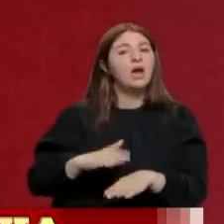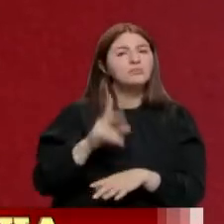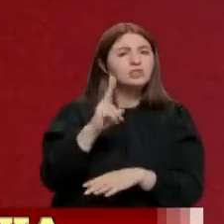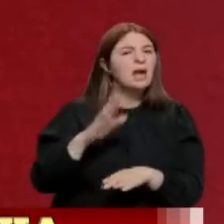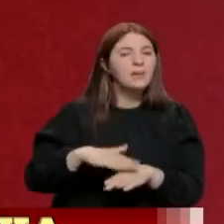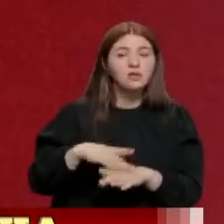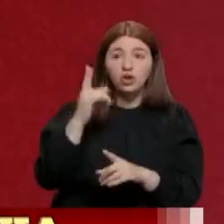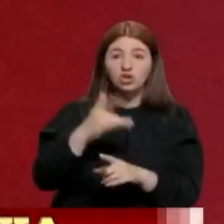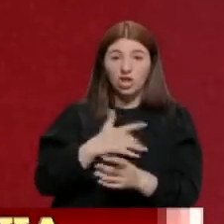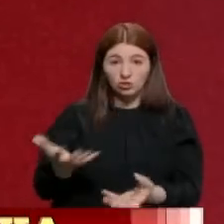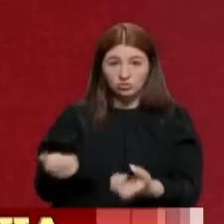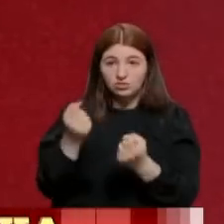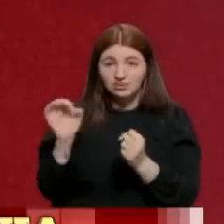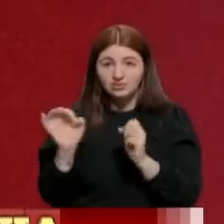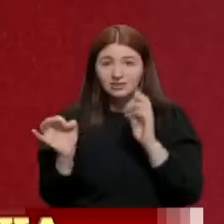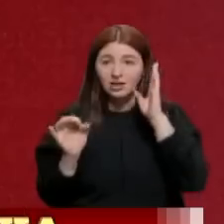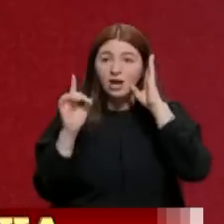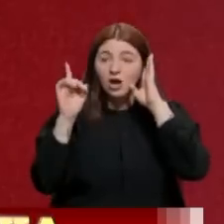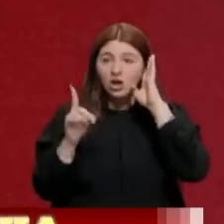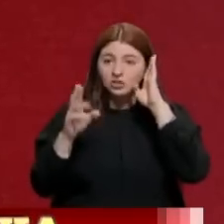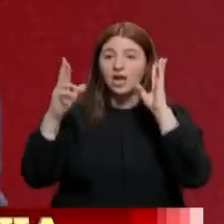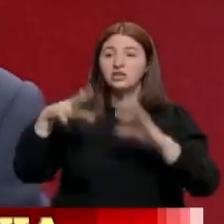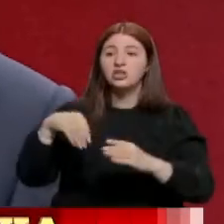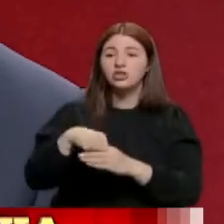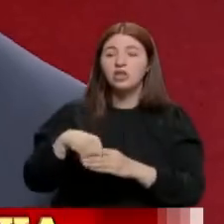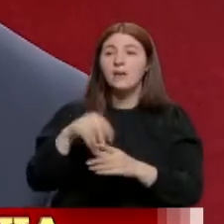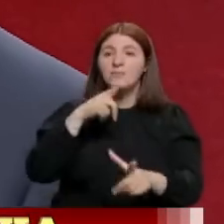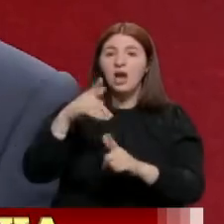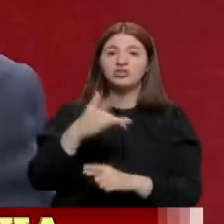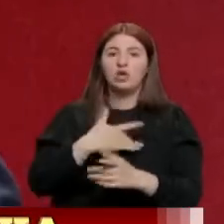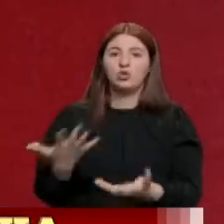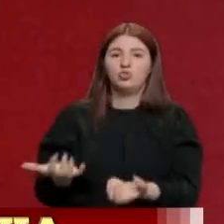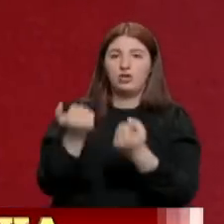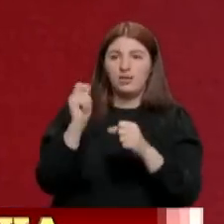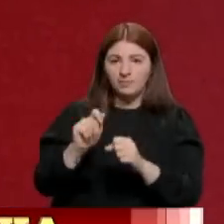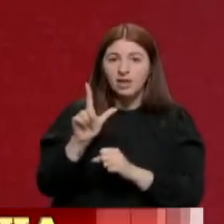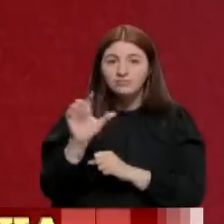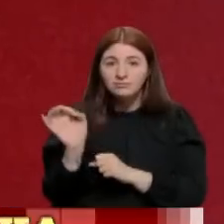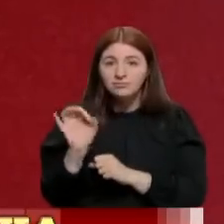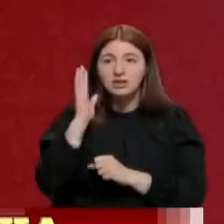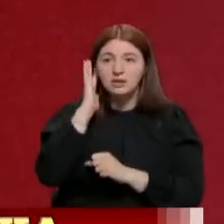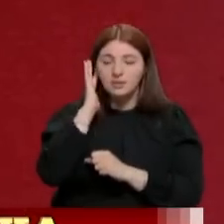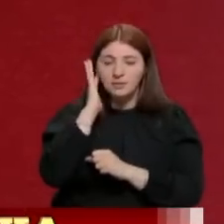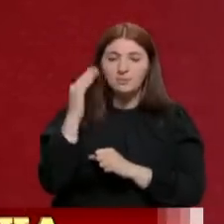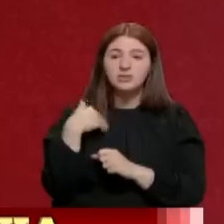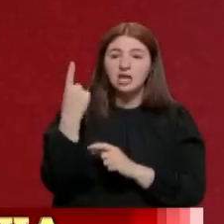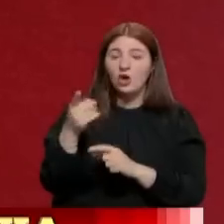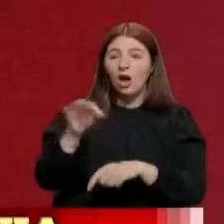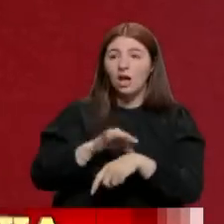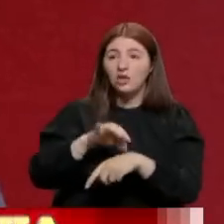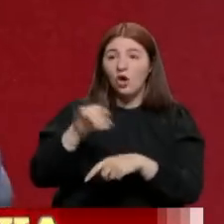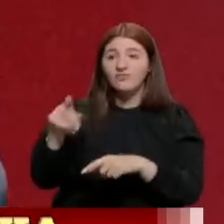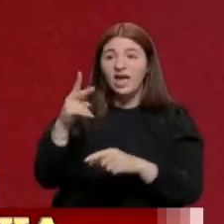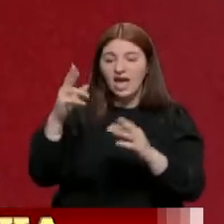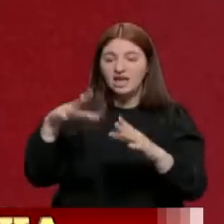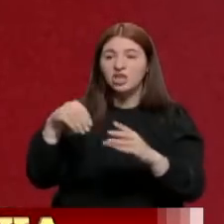yaparsınız? Önce canları kurtarırsınız değil mi? Önce enkaz altında bağıran canlarımızı kurtarmamız gerekiyordu. Biz ilk anda oradaydık ve enkaz